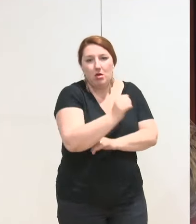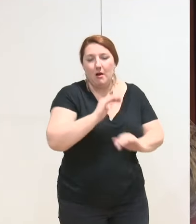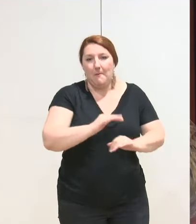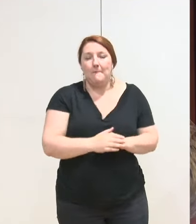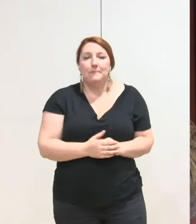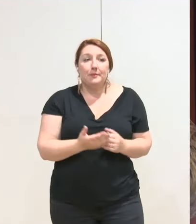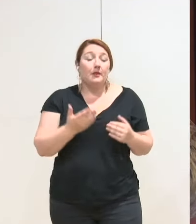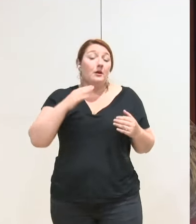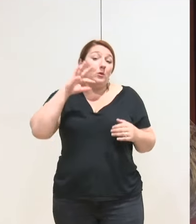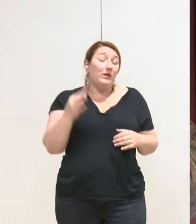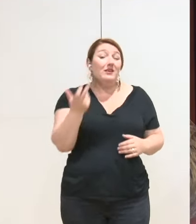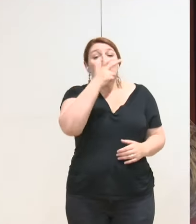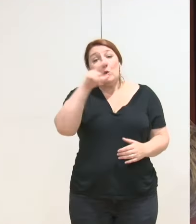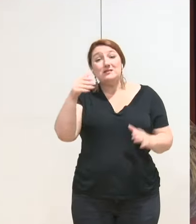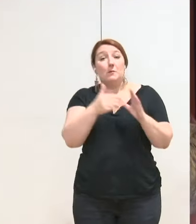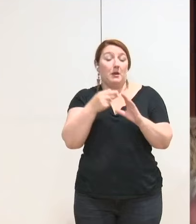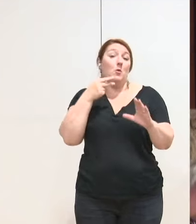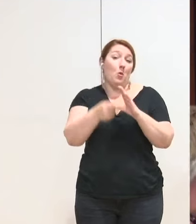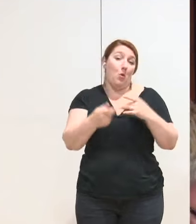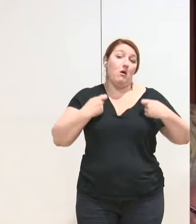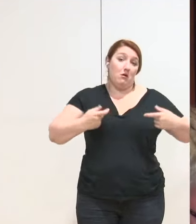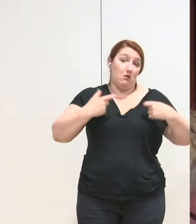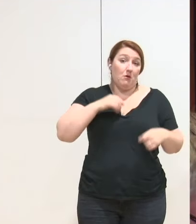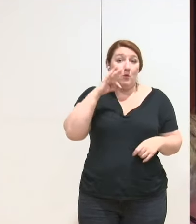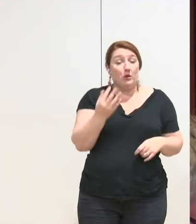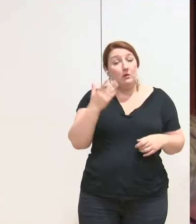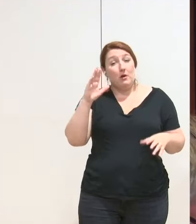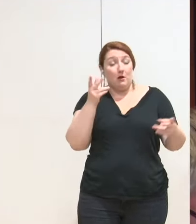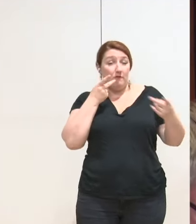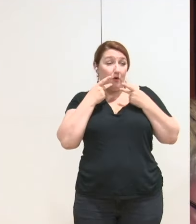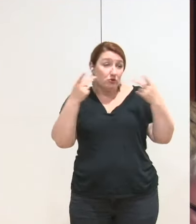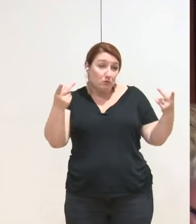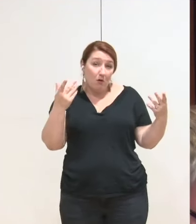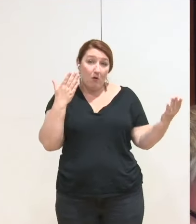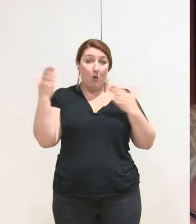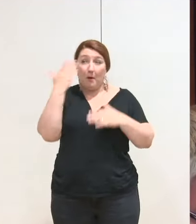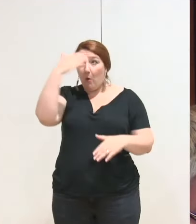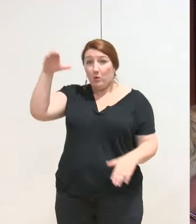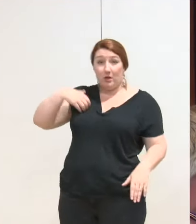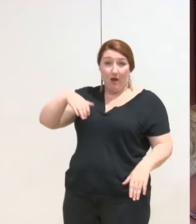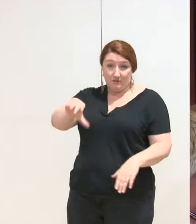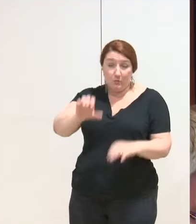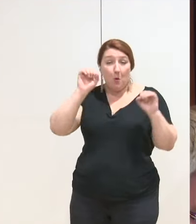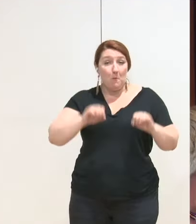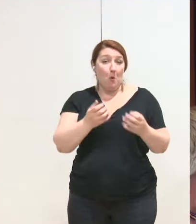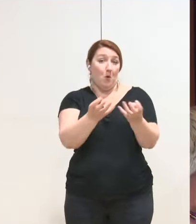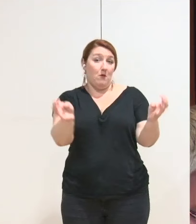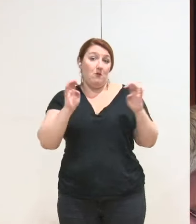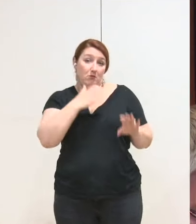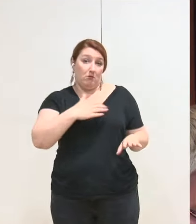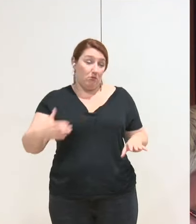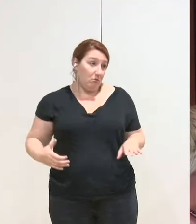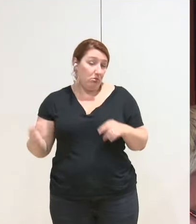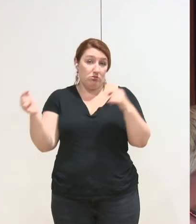évoqués sincèrement par rapport à d'autres investissements ceci pourrait être discuté ici et avec les Grenoblois